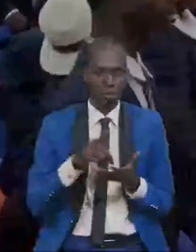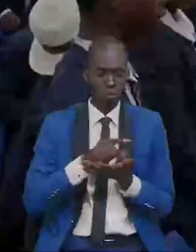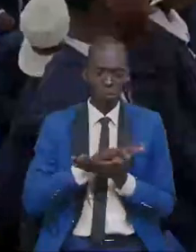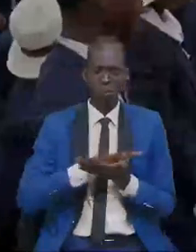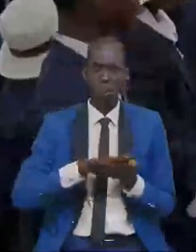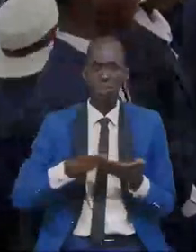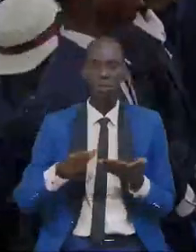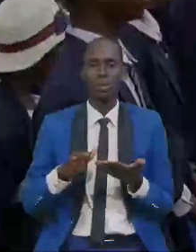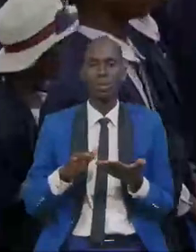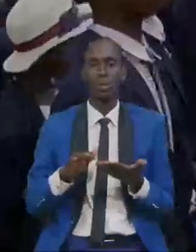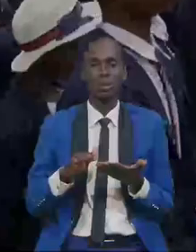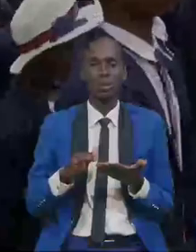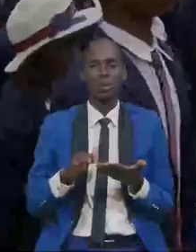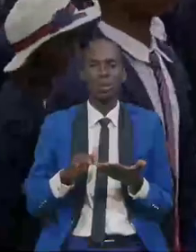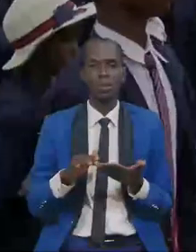La pureté.